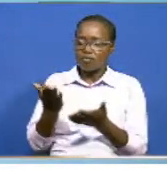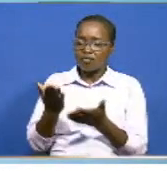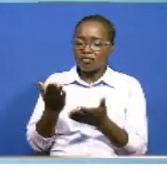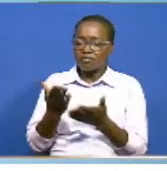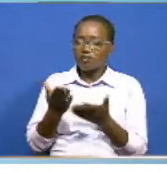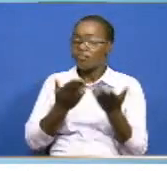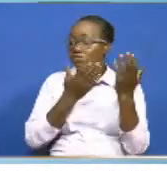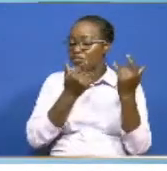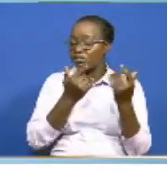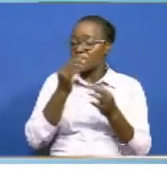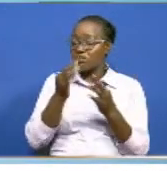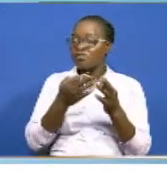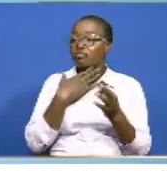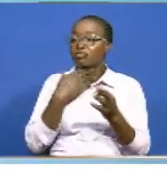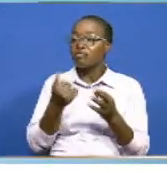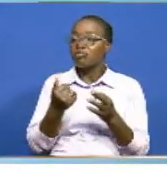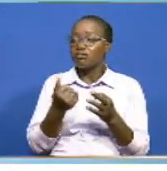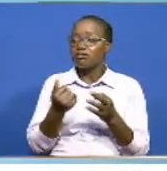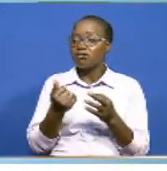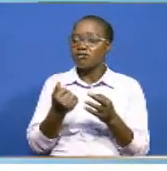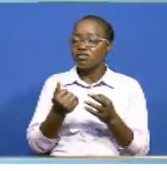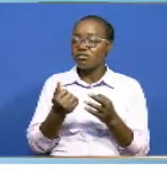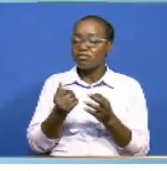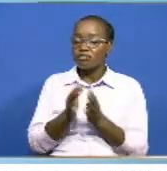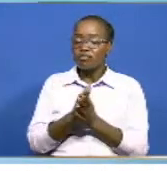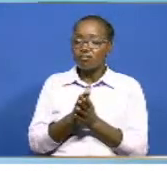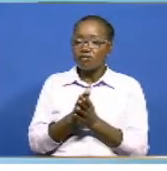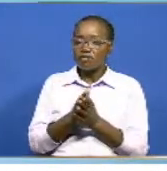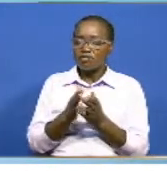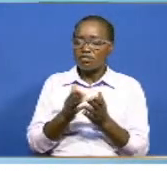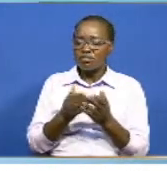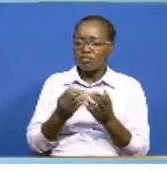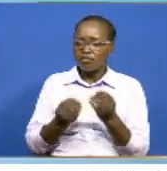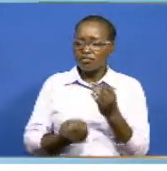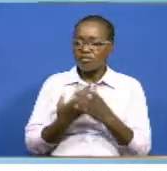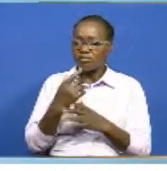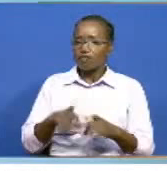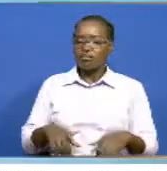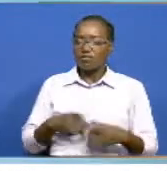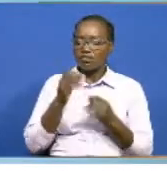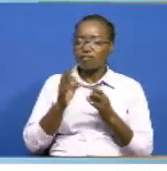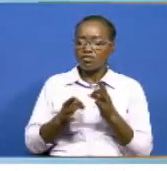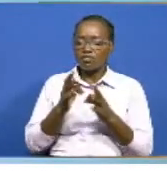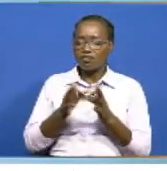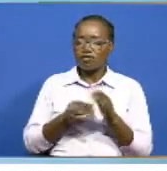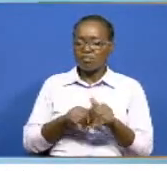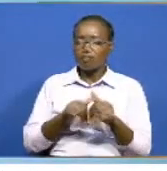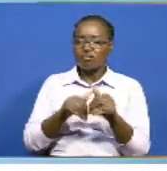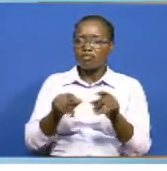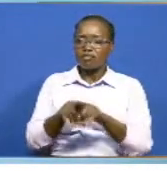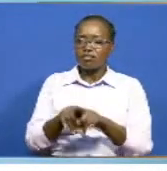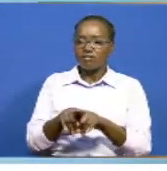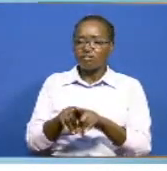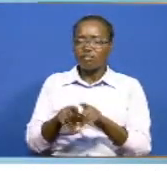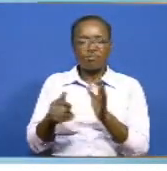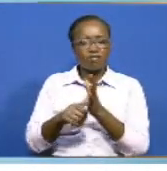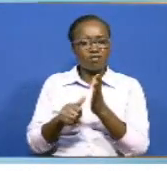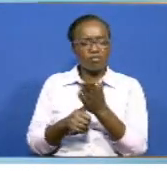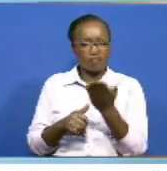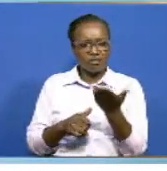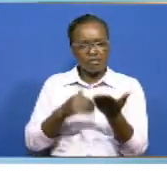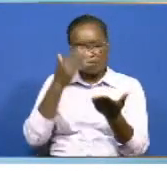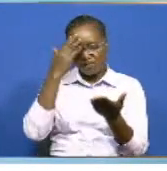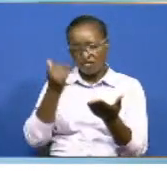wakitaka kuwa wakuje kujiendeleza kwa kimaisha, kama kweli watafuata hizo njia, basi kama inchi tuna shida huko mbeleni.